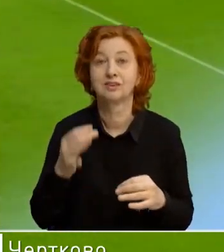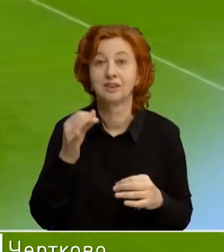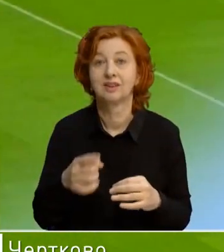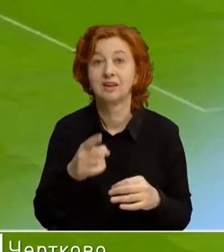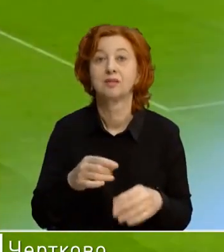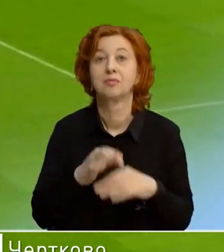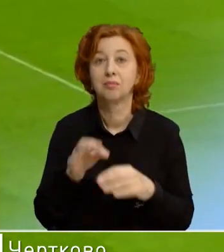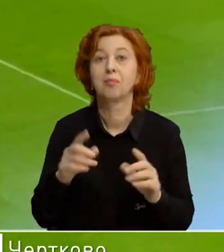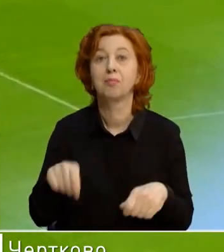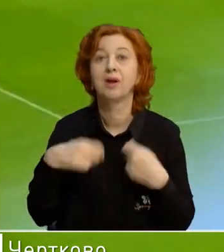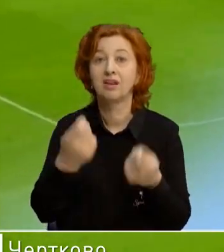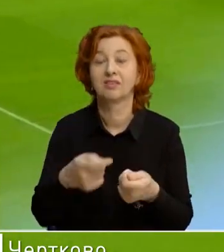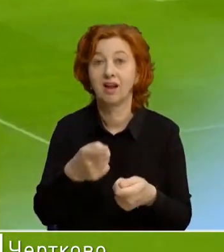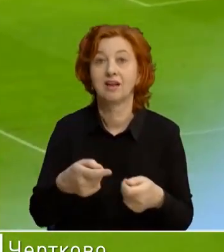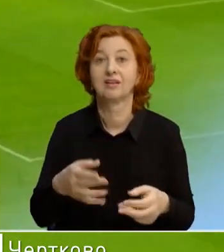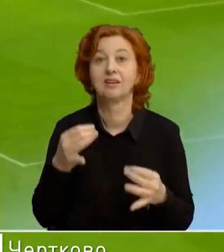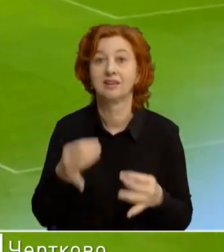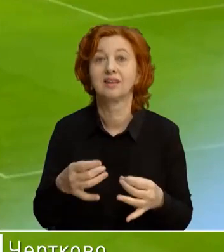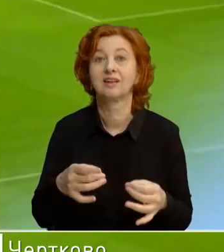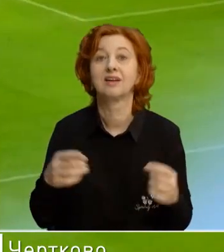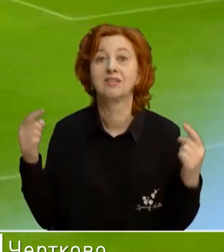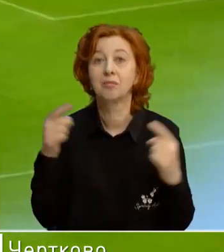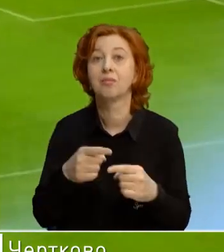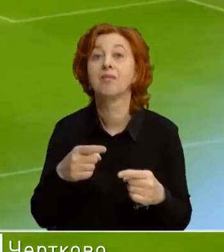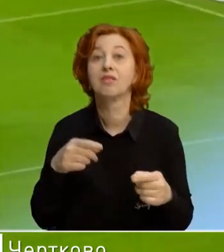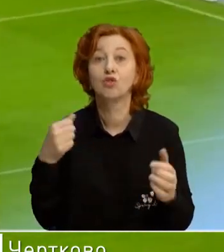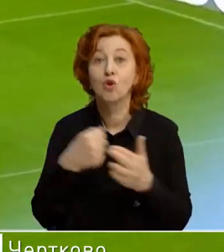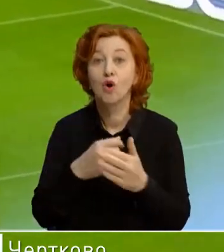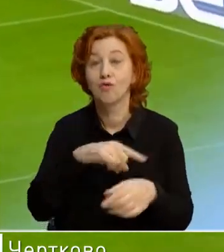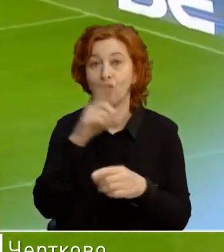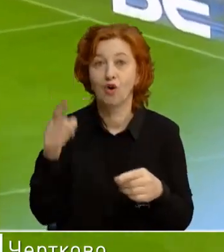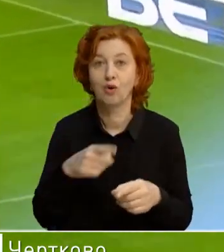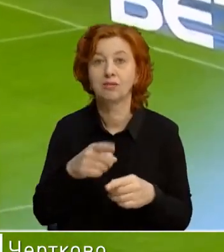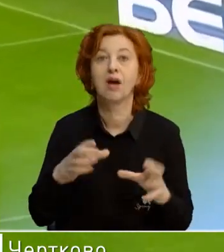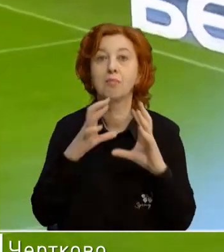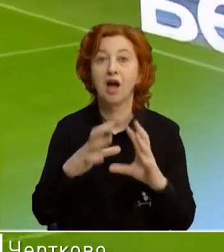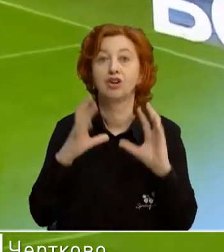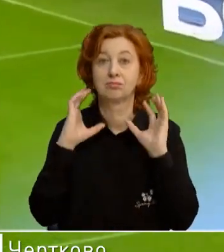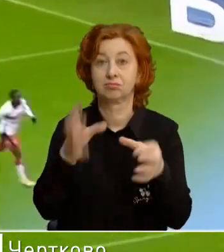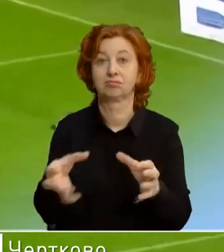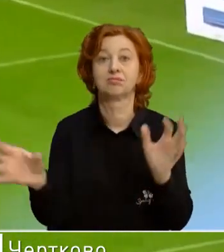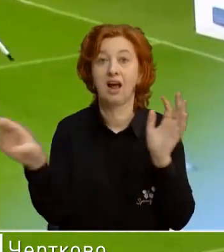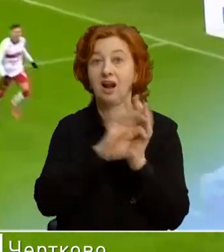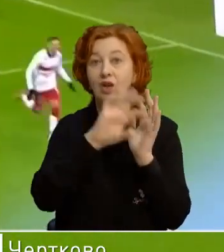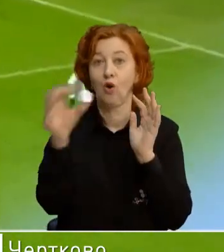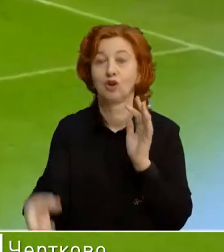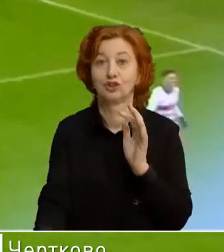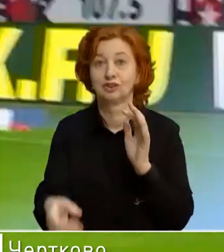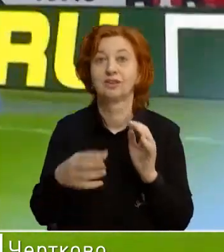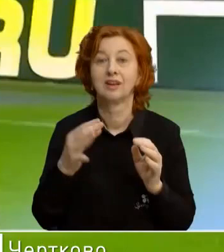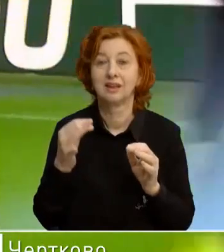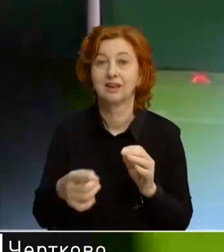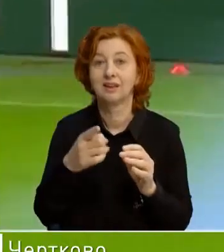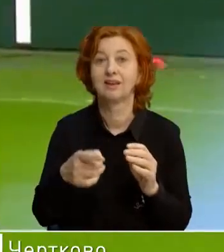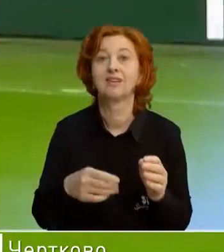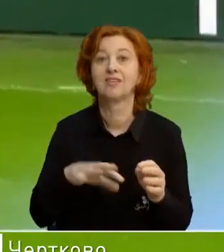вперед, переиграл 1-1 Пояркова и пробил поворотом, после чего мяч, срикошетив от ноги Али Сами, отскочил в